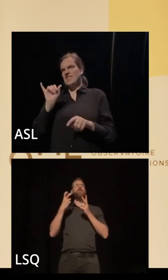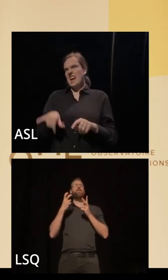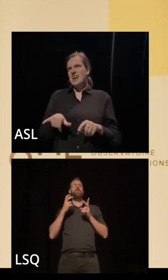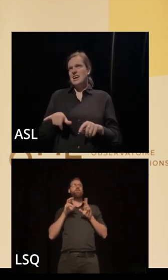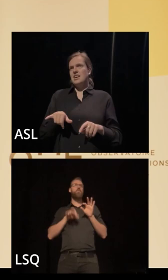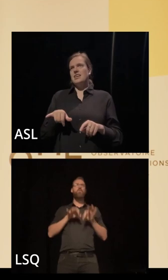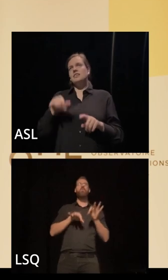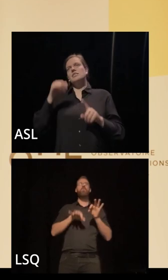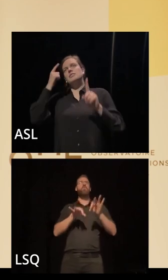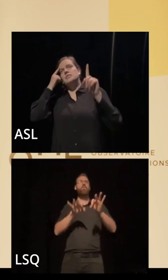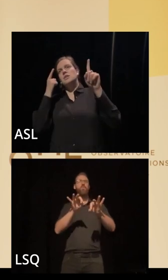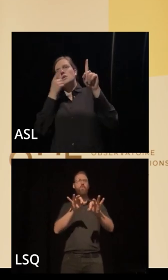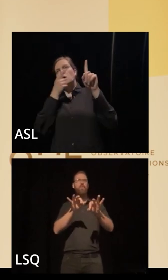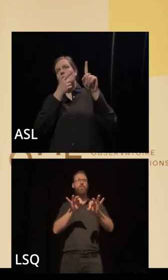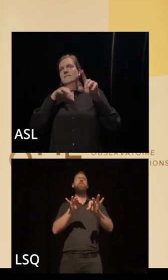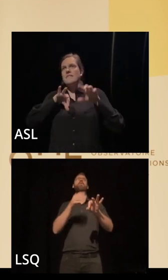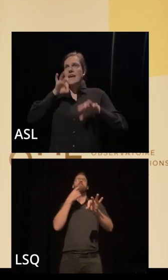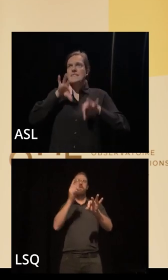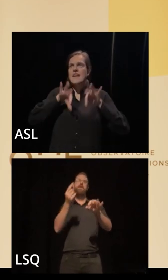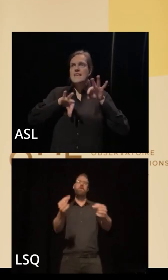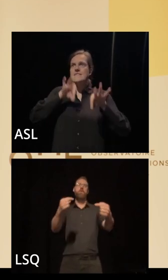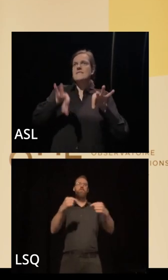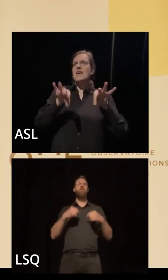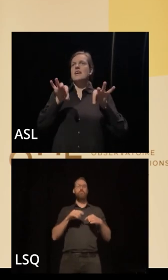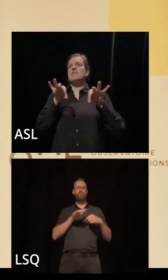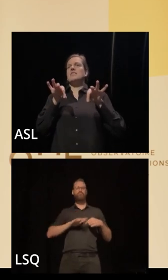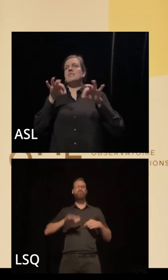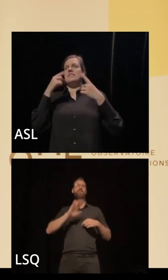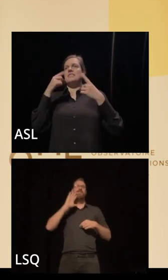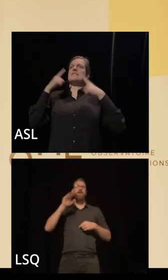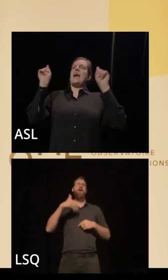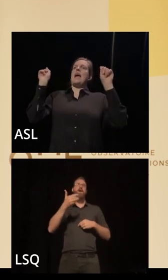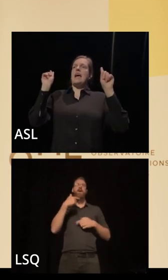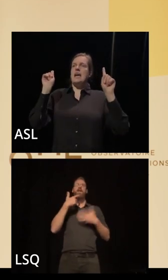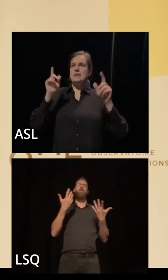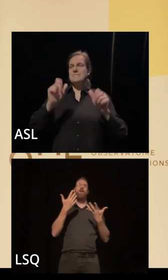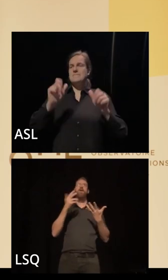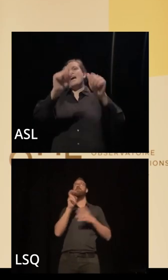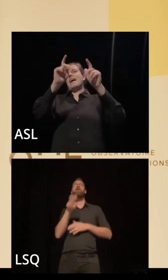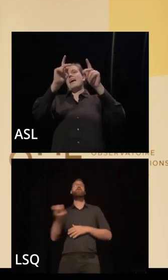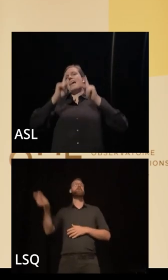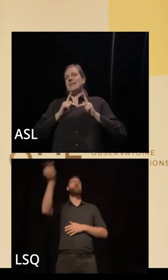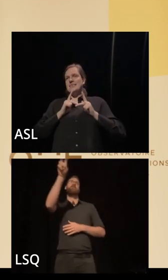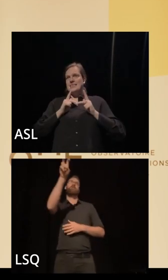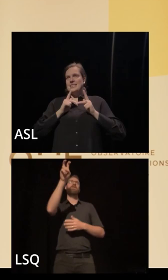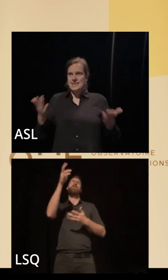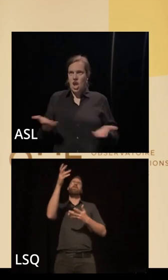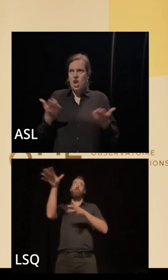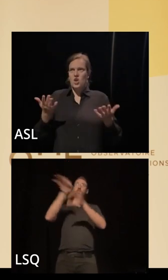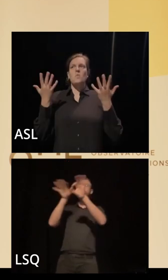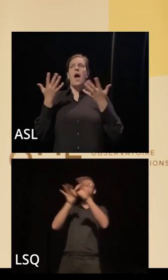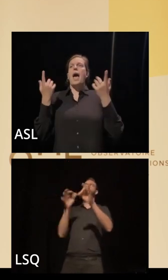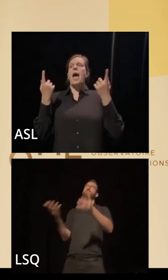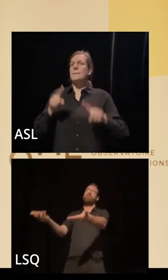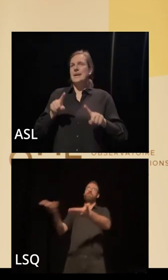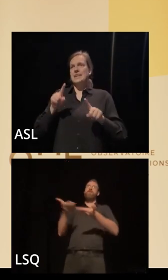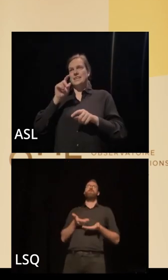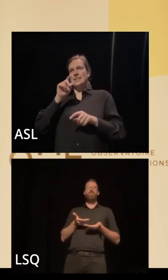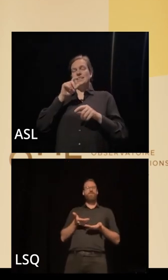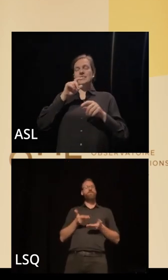pour mieux revenir découvrir les eaux qui nous entourent. Geneviève, à toi. Alors,